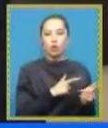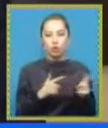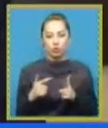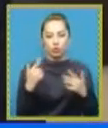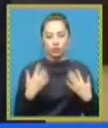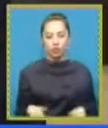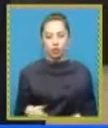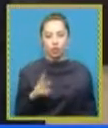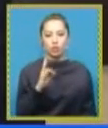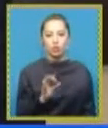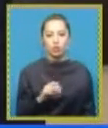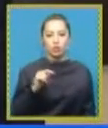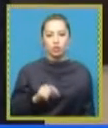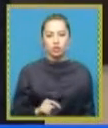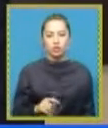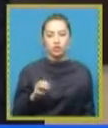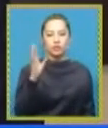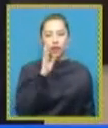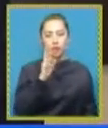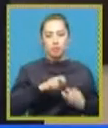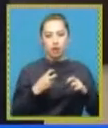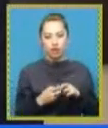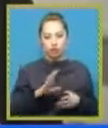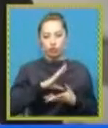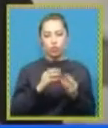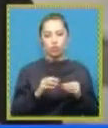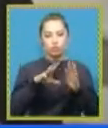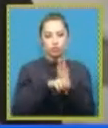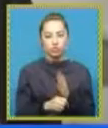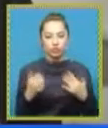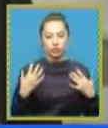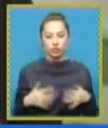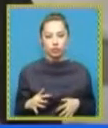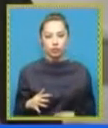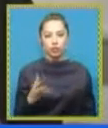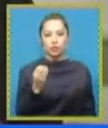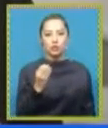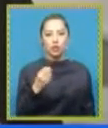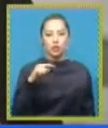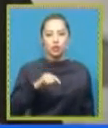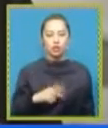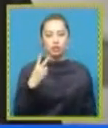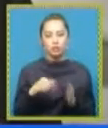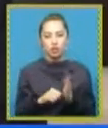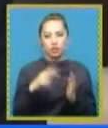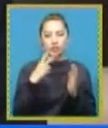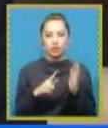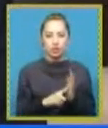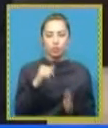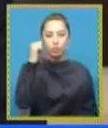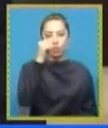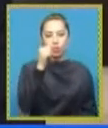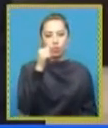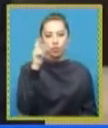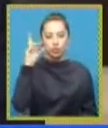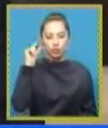осы судың мәселесі шешілді. Олардың несіне бойынша осы 26-27 күні